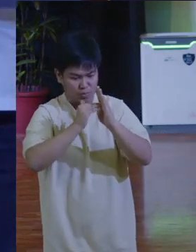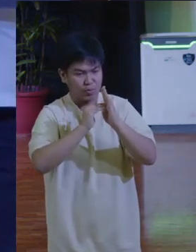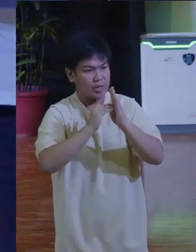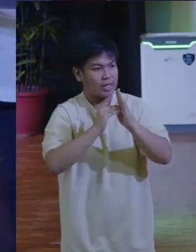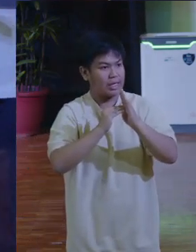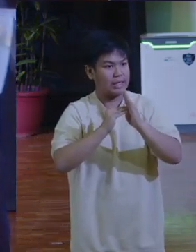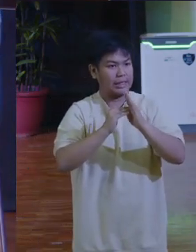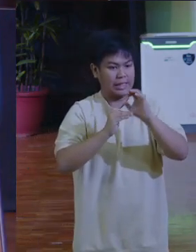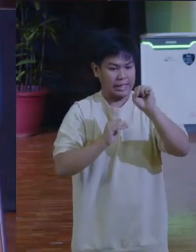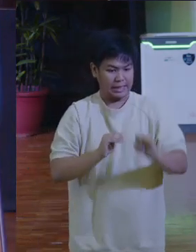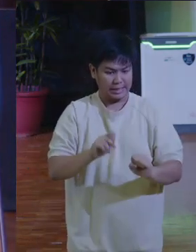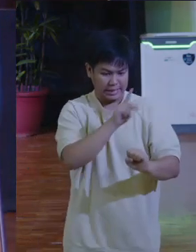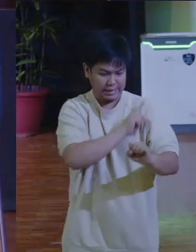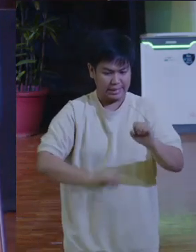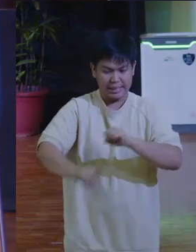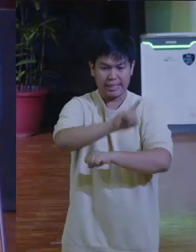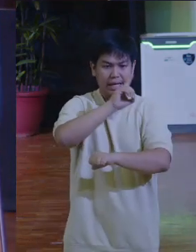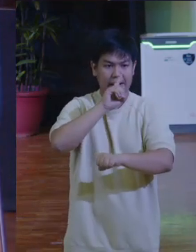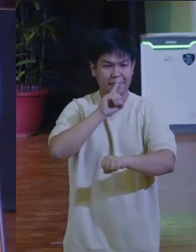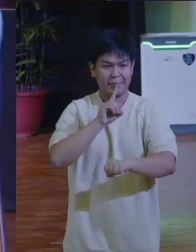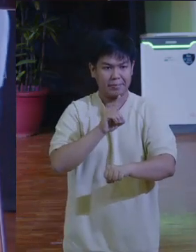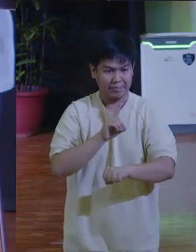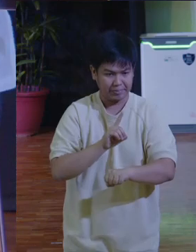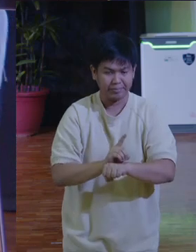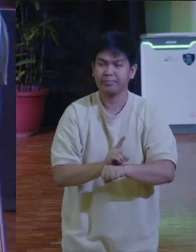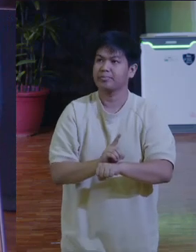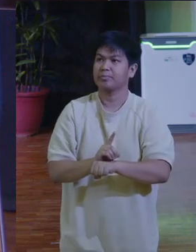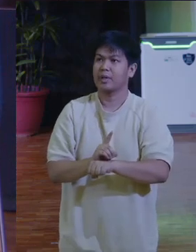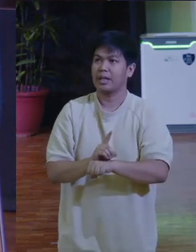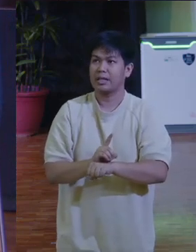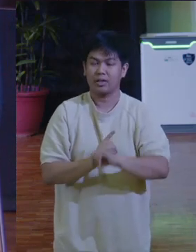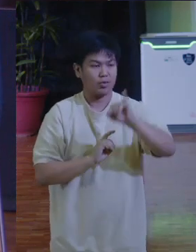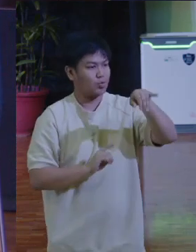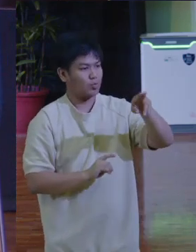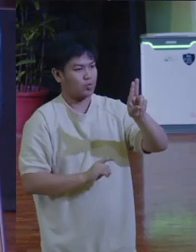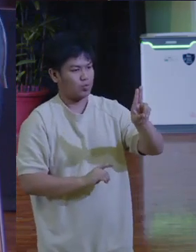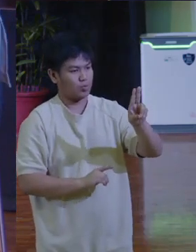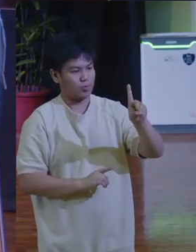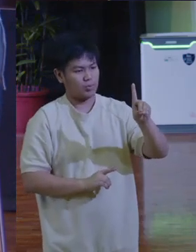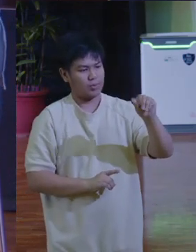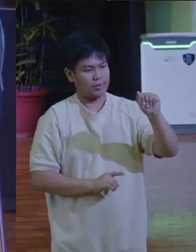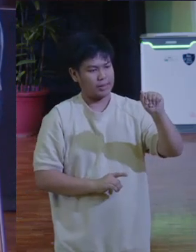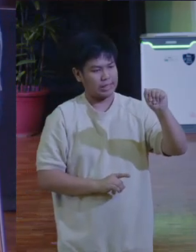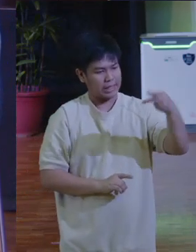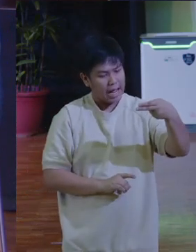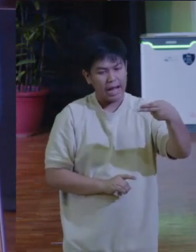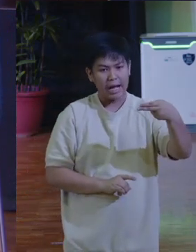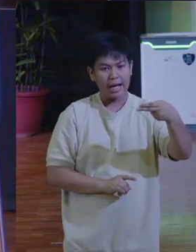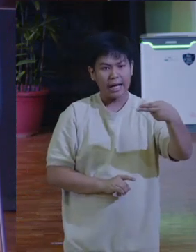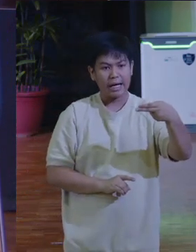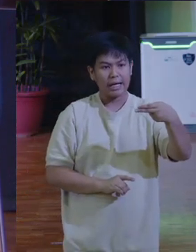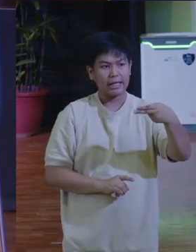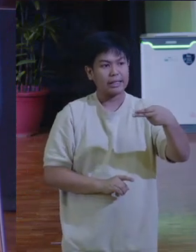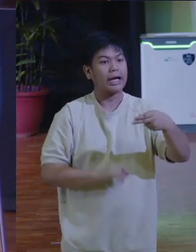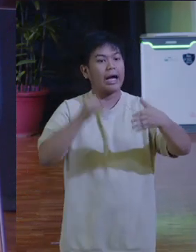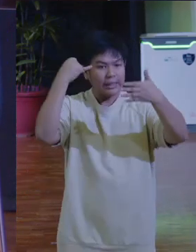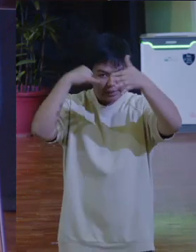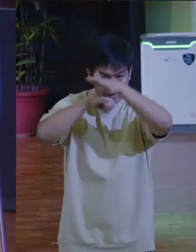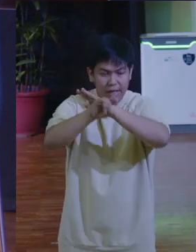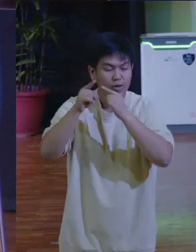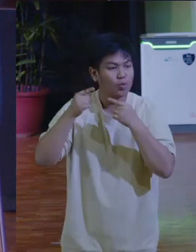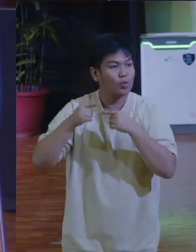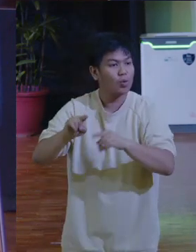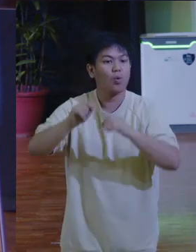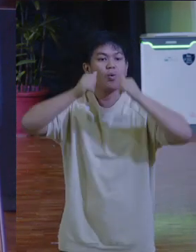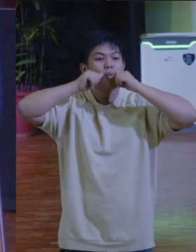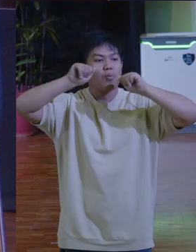southern kingdom. Naalala nyo, no? Southern kingdom, Judah at Benjamin. Si Isaiah po ay pinadala sa kanya